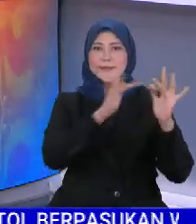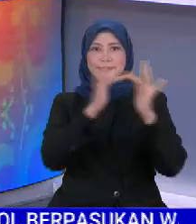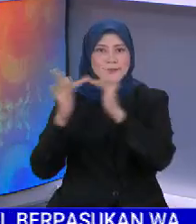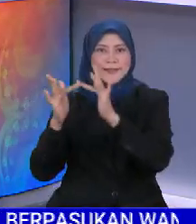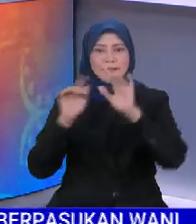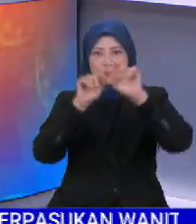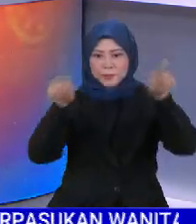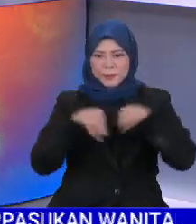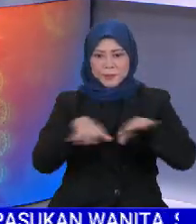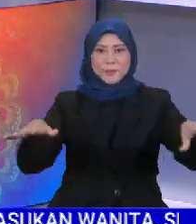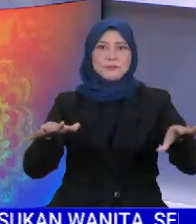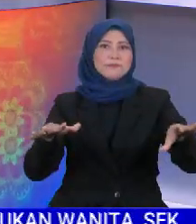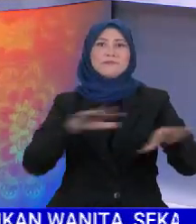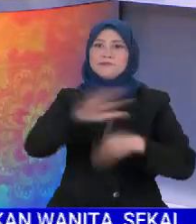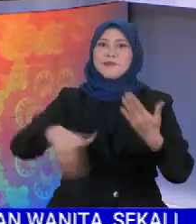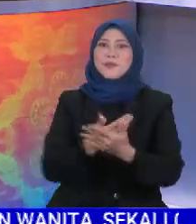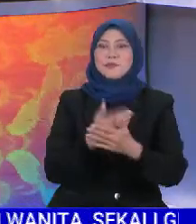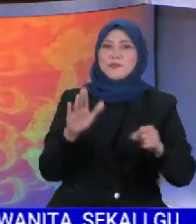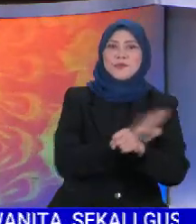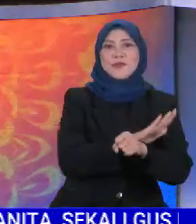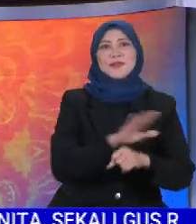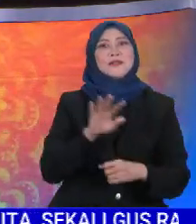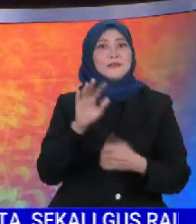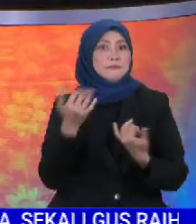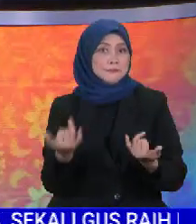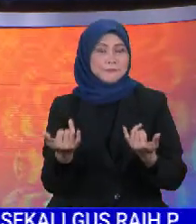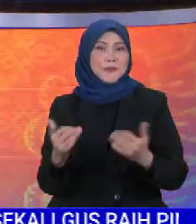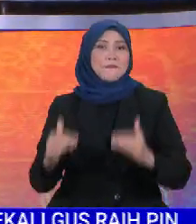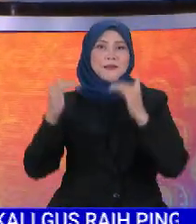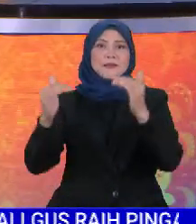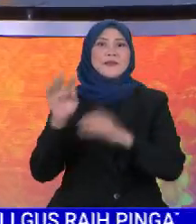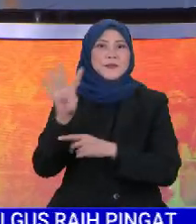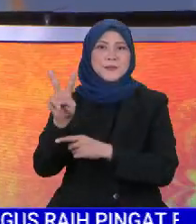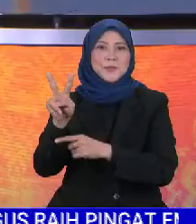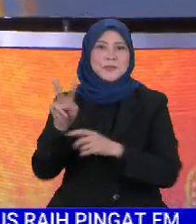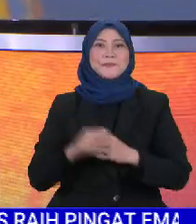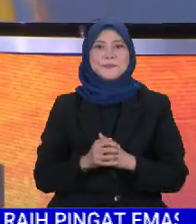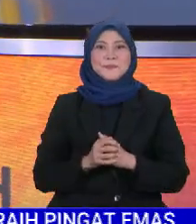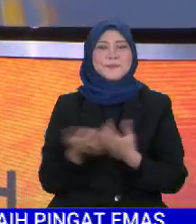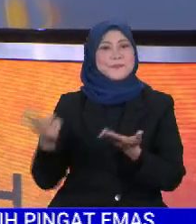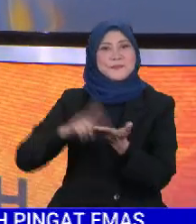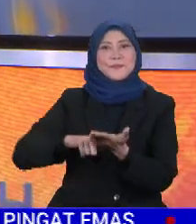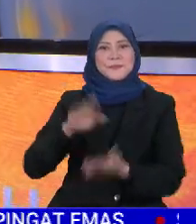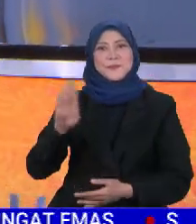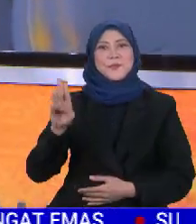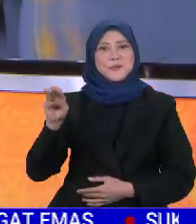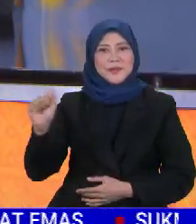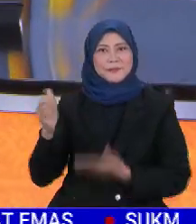menerusi program Jalinan Digital Negara Jendela Fasa 2. Untuk perinciannya, langsung bersama Buma Win. Silakan